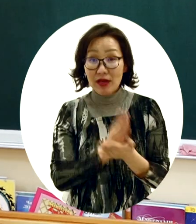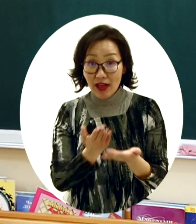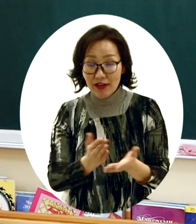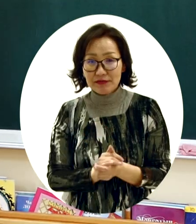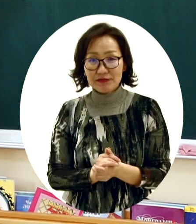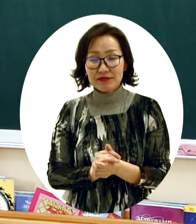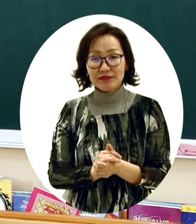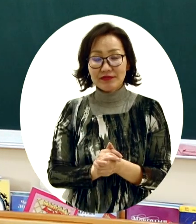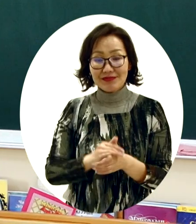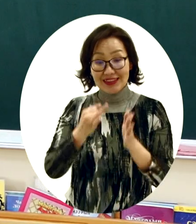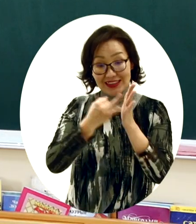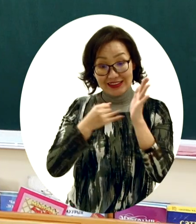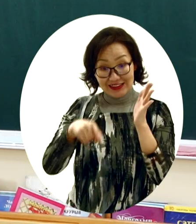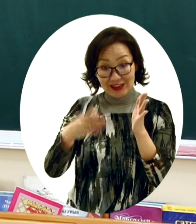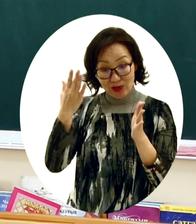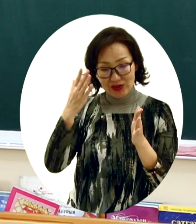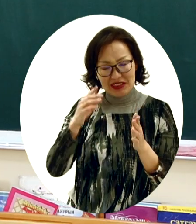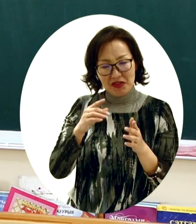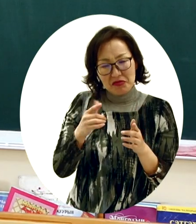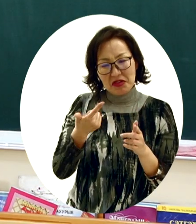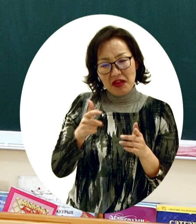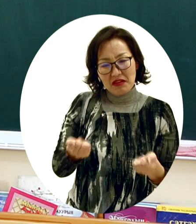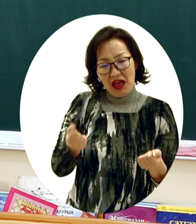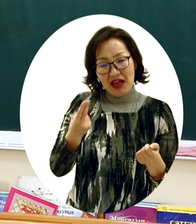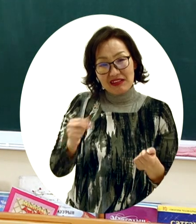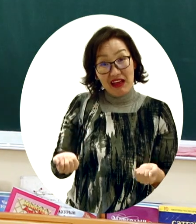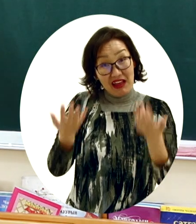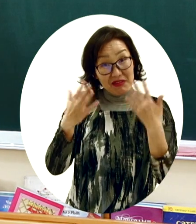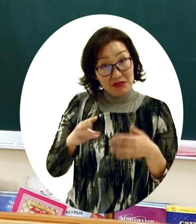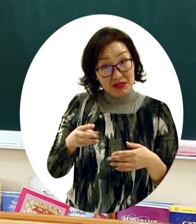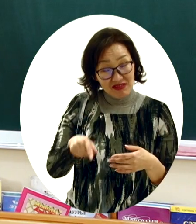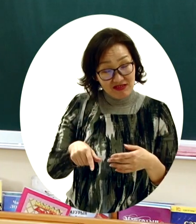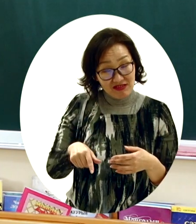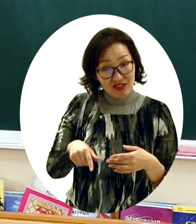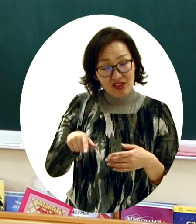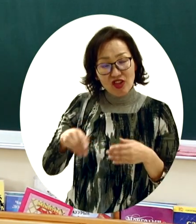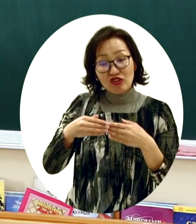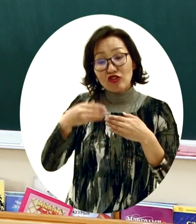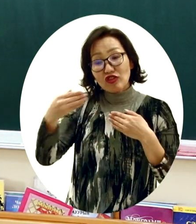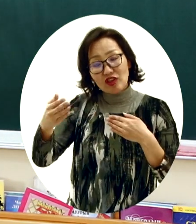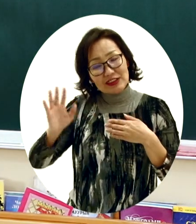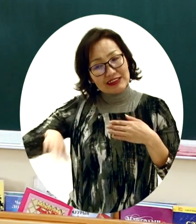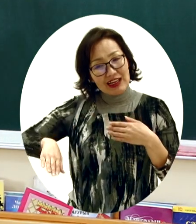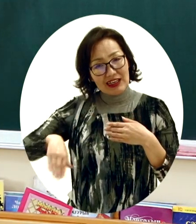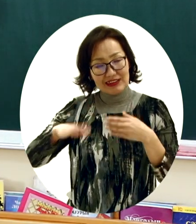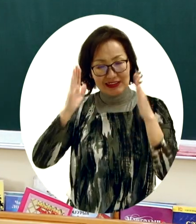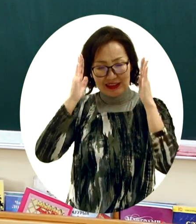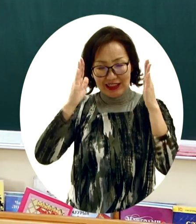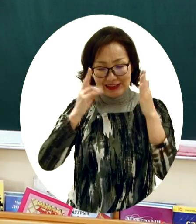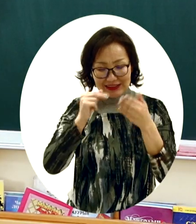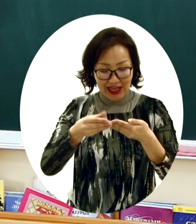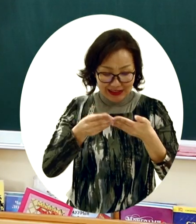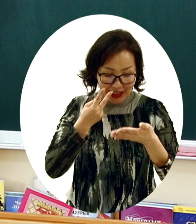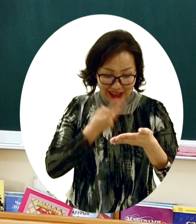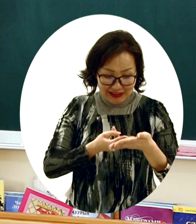өгье. За, илтгэлийн үед гаргадаг санамсаргүй алдаануудын нэг нь энэс хойш бүгдээрээ цаас